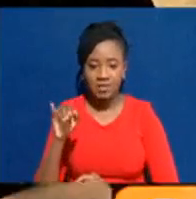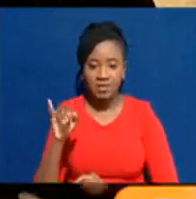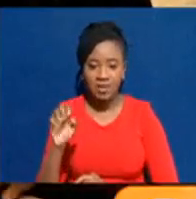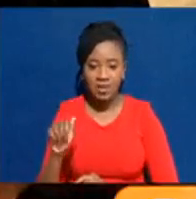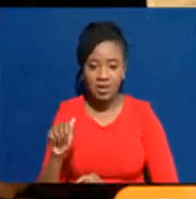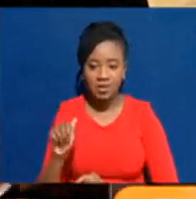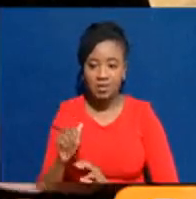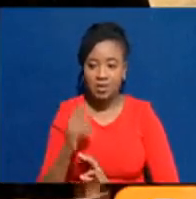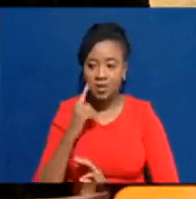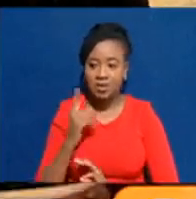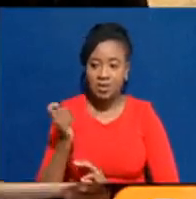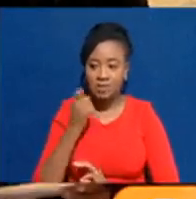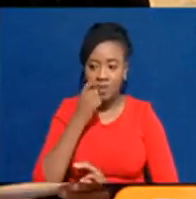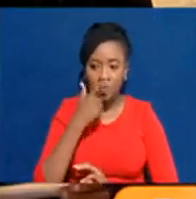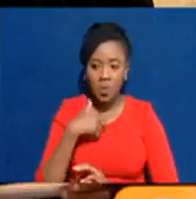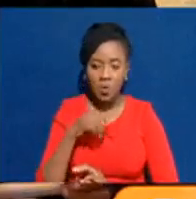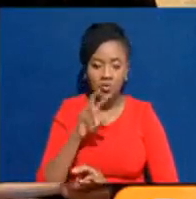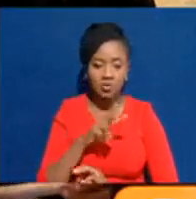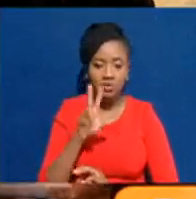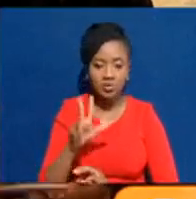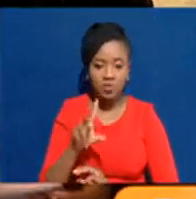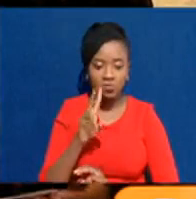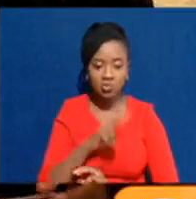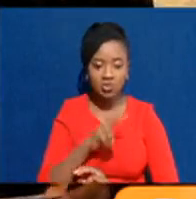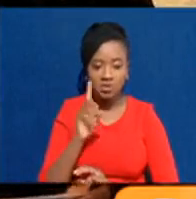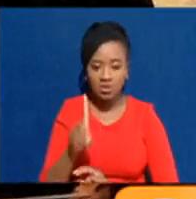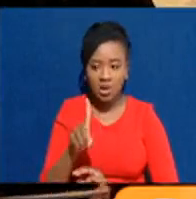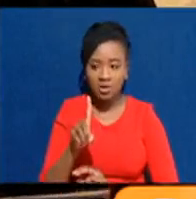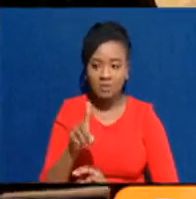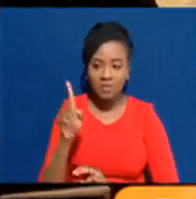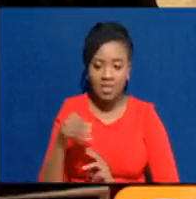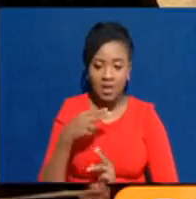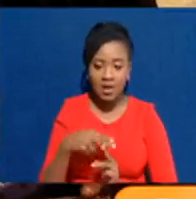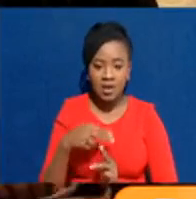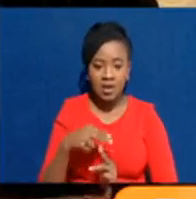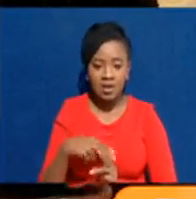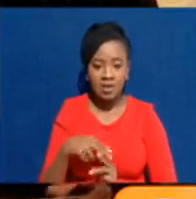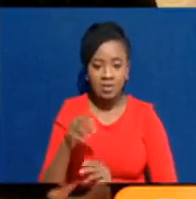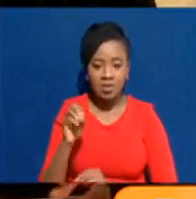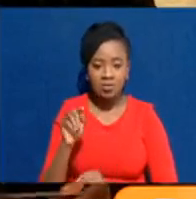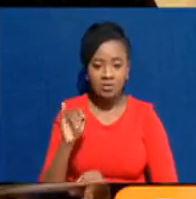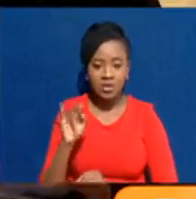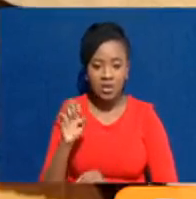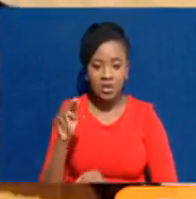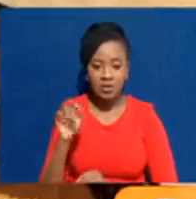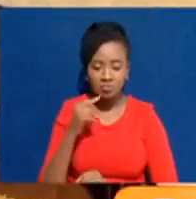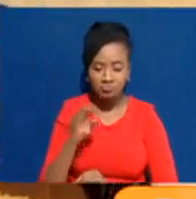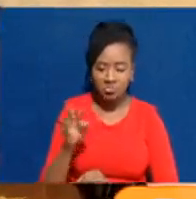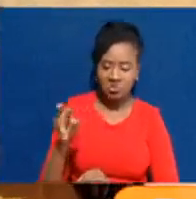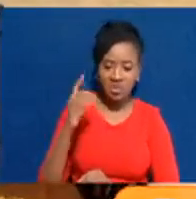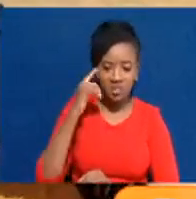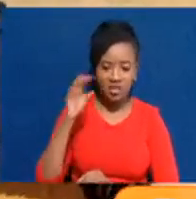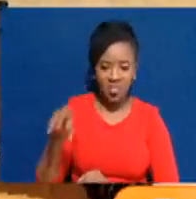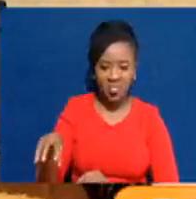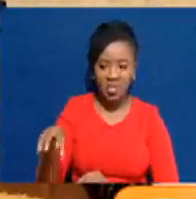Akiwa na umri wa miaka 21, Bon Sevikotieno anaonekana mchanga kwa umri wake. Tunapofika